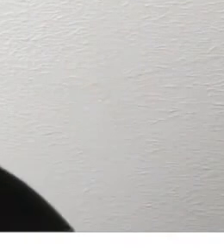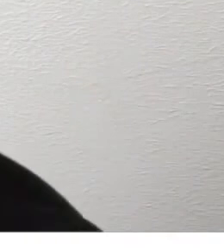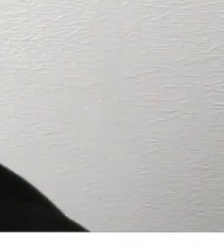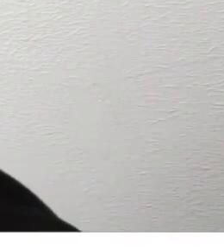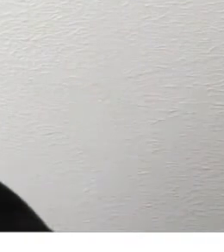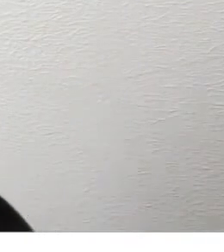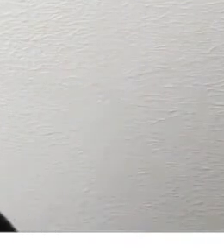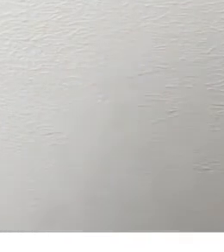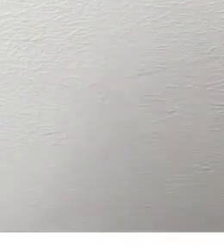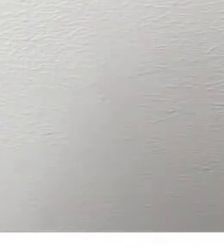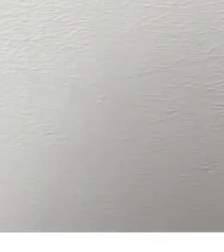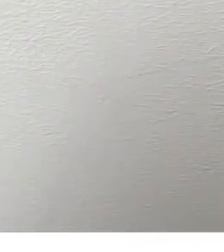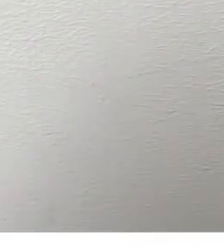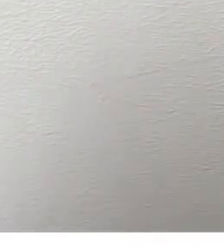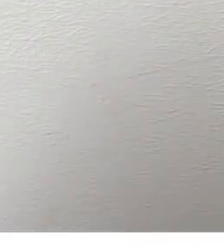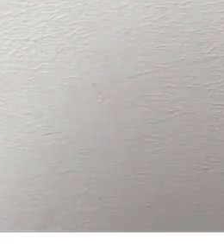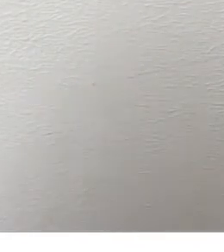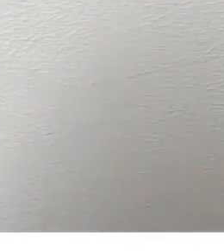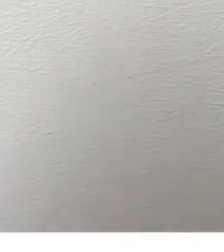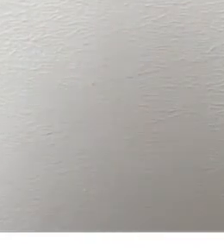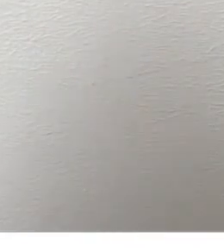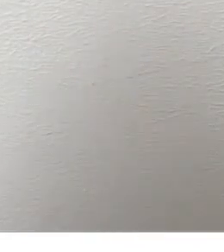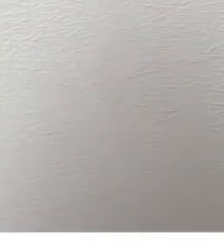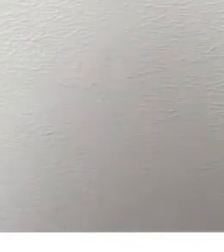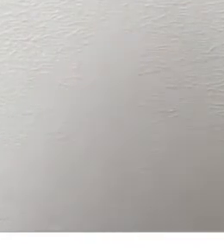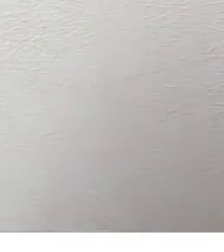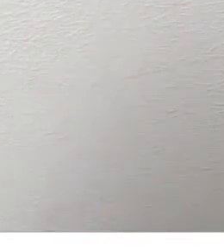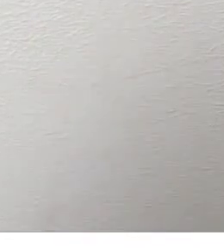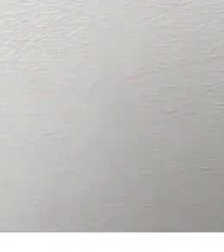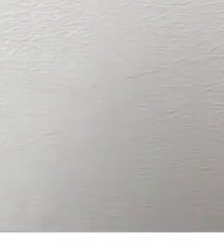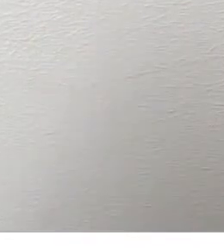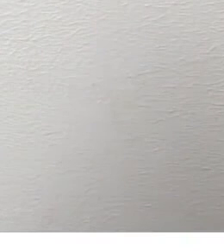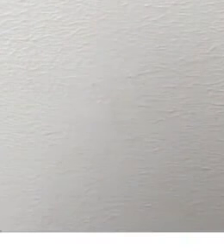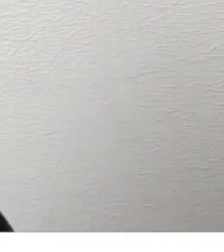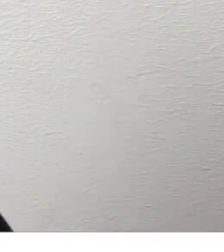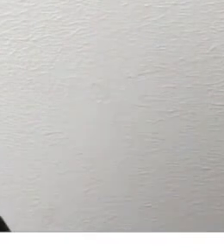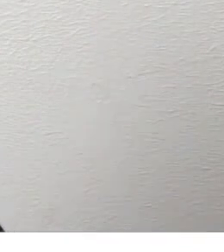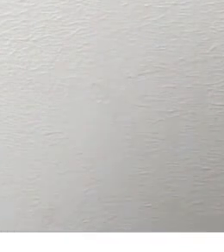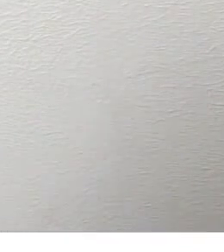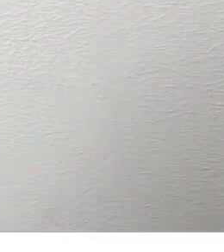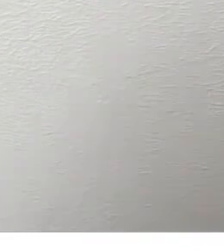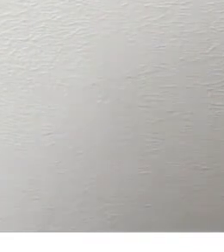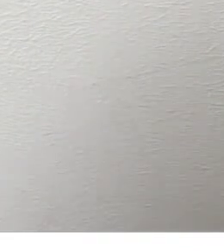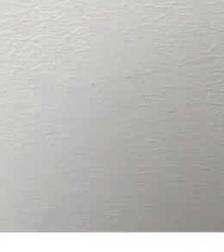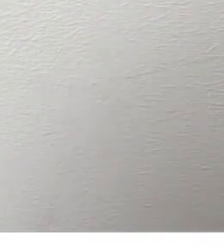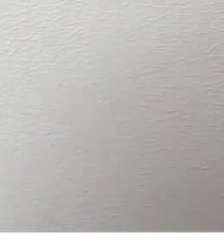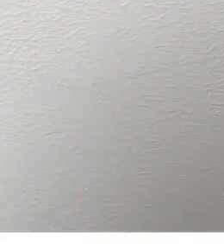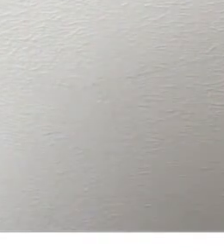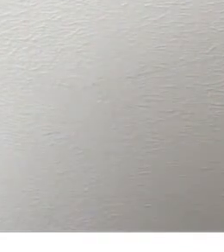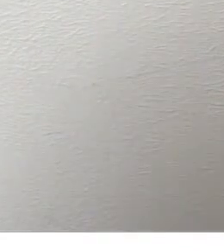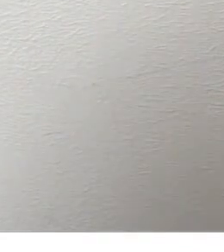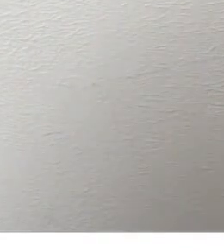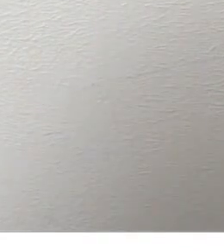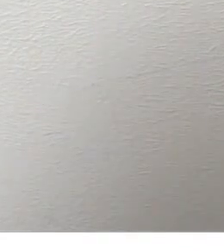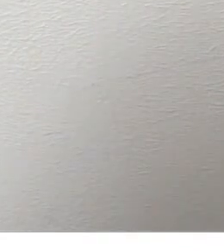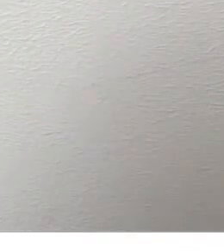гу жұпар сепкен. Неткен су, неткен көркем,